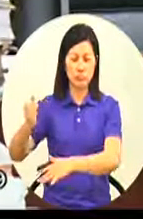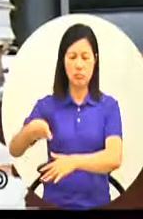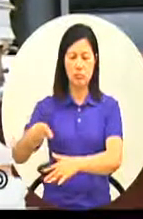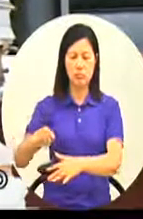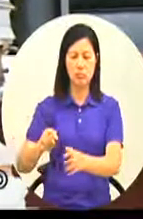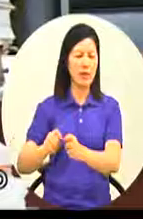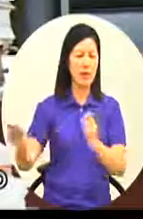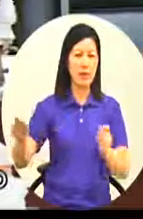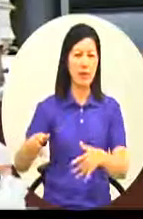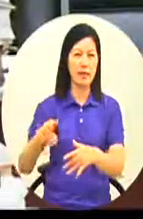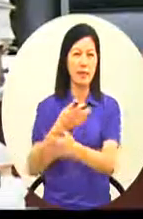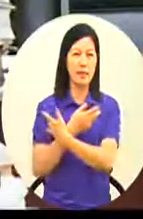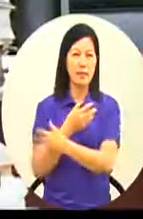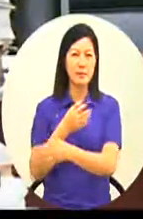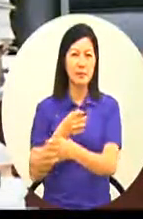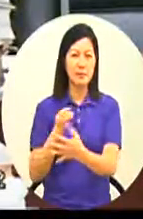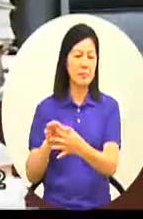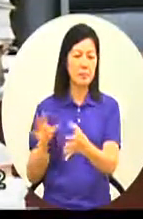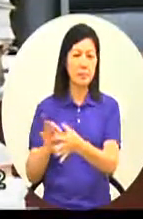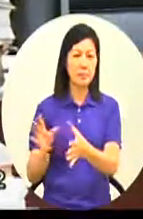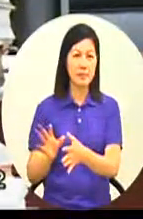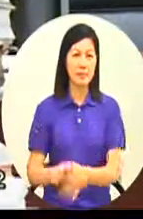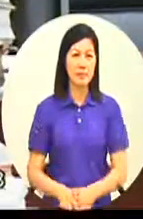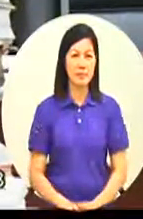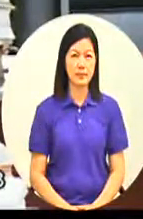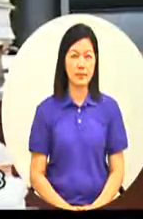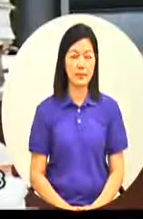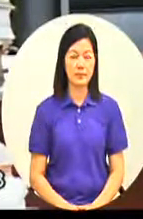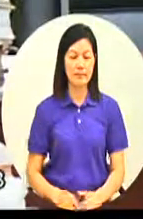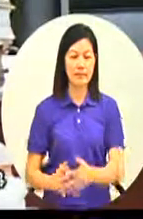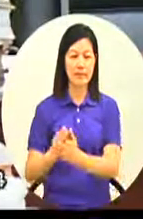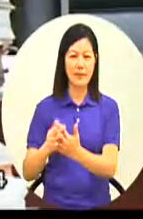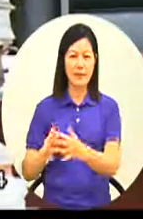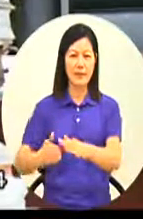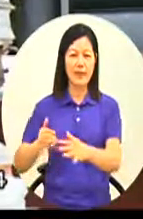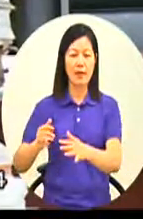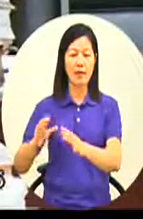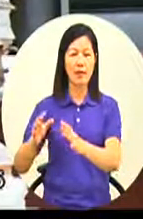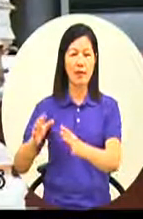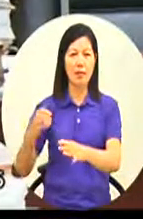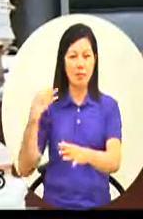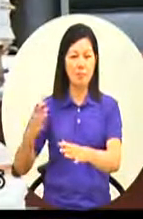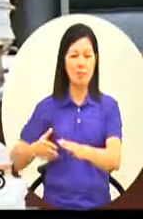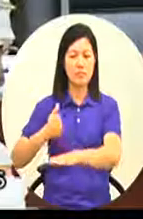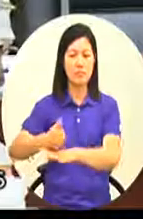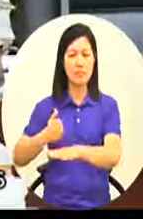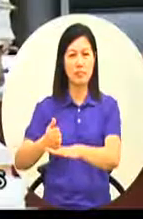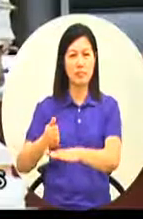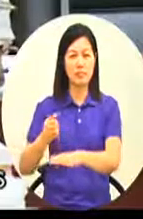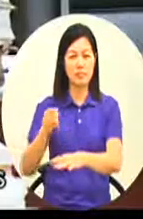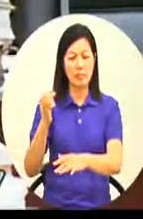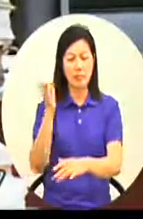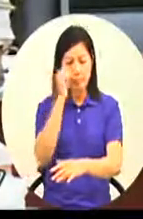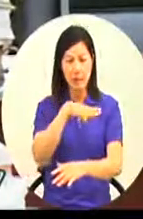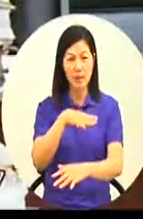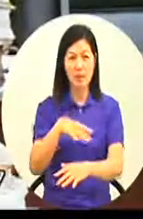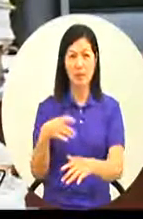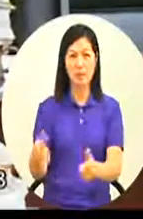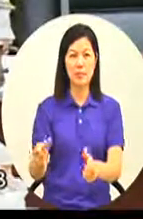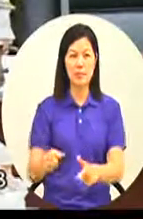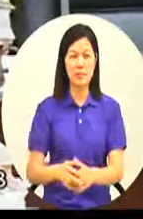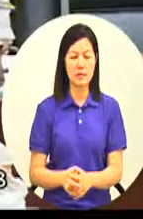理一个没处理就一直蔓延。我当然不是说川普当选就是不好事啊，而是说为什么会意外，跟传统的思考会不一